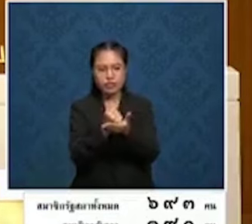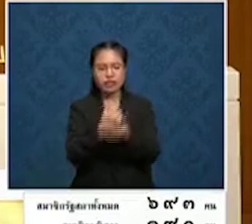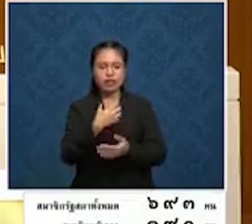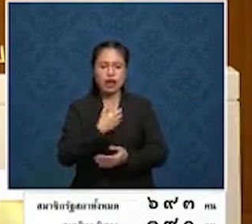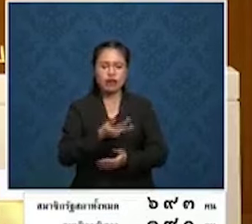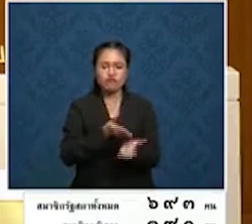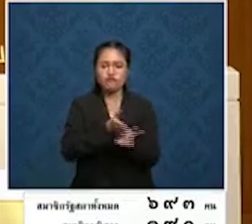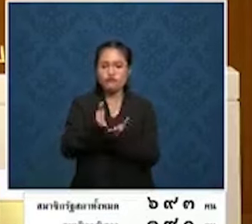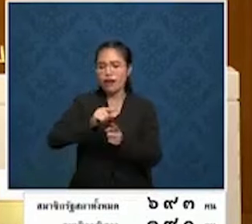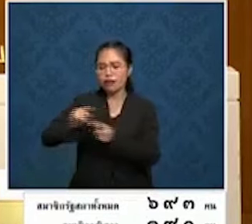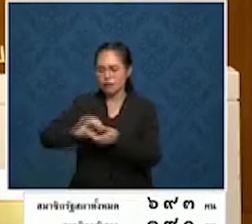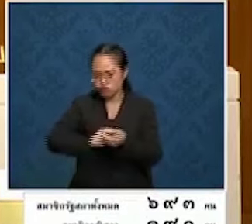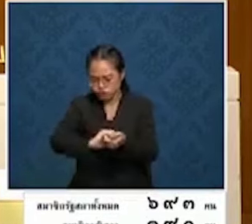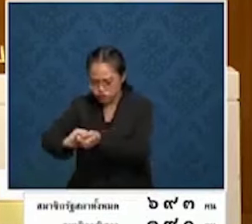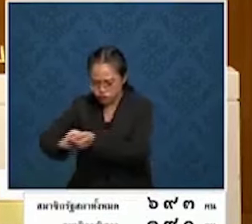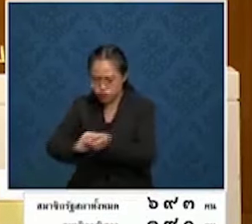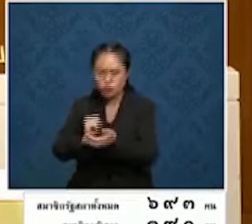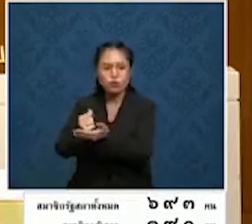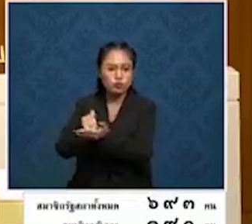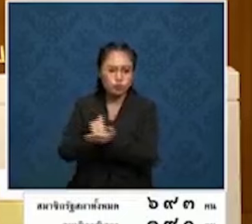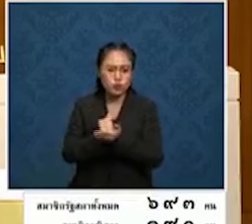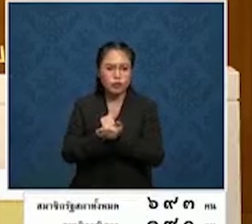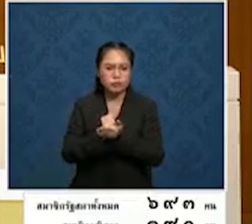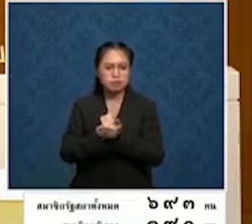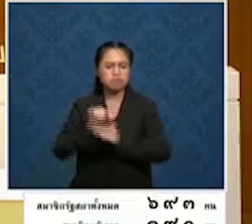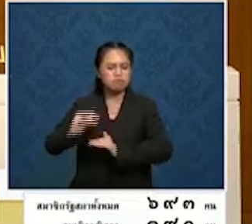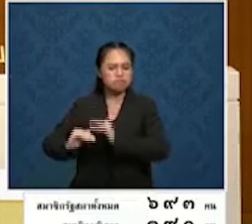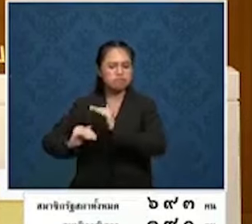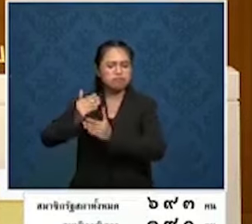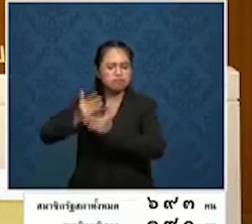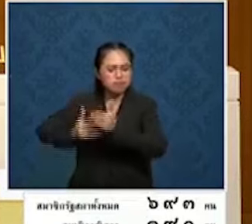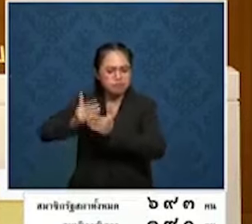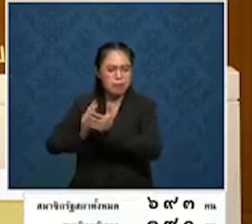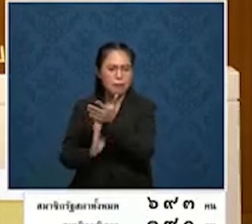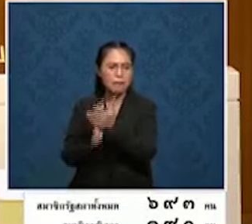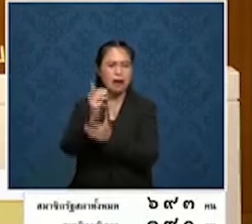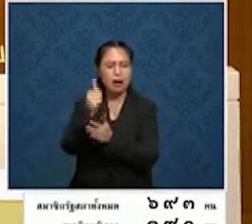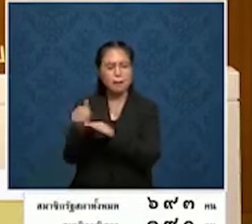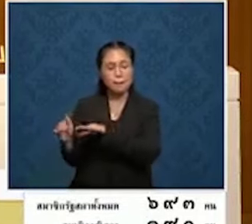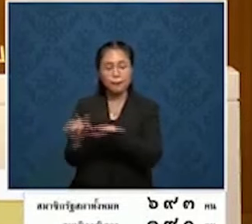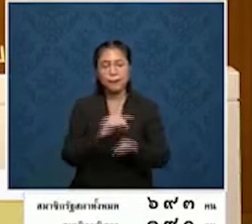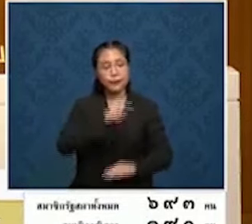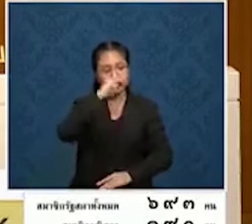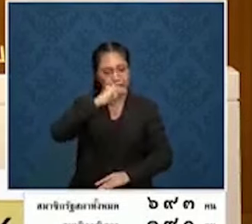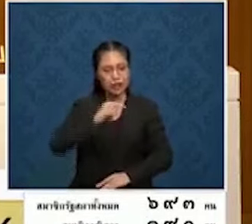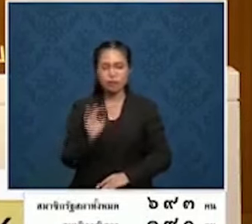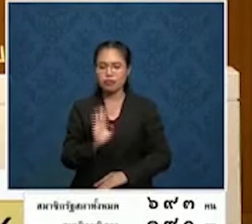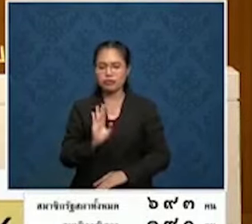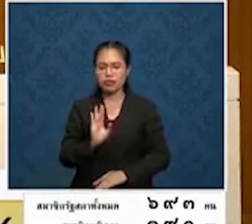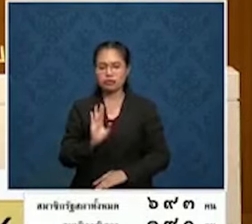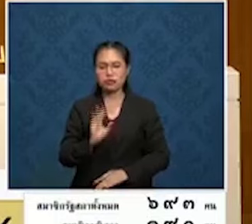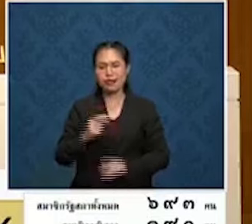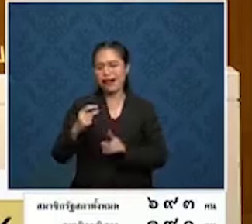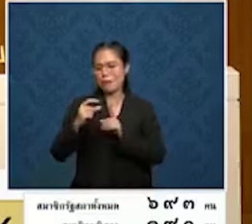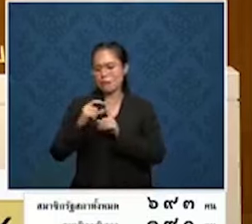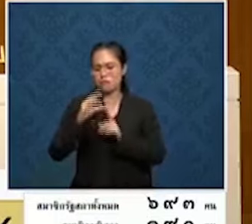ม่เป็นไรหรอกนะครับแต่ปัญหาคือว่าเมื่อเอามาอ่านแล้วเนี่ยมันต้องอินในสิ่งที่อ่านนะครับเมื่อวานเนี่ยตอนนายกน